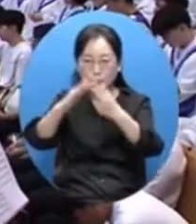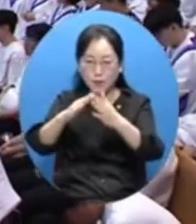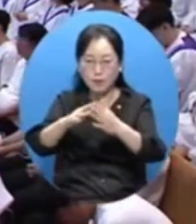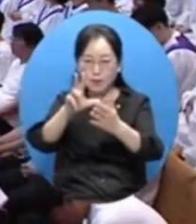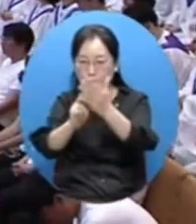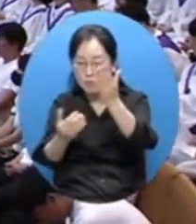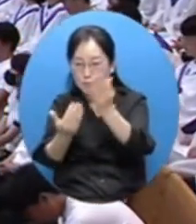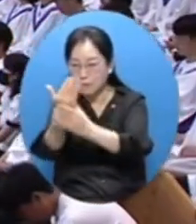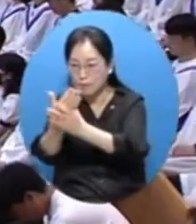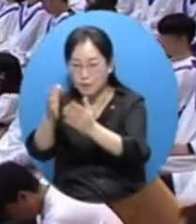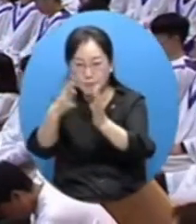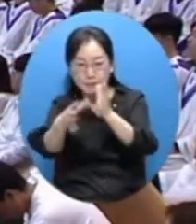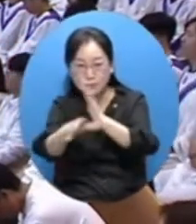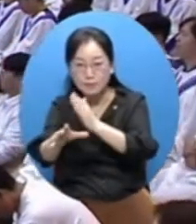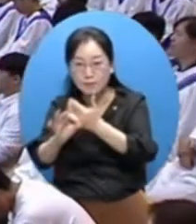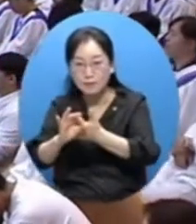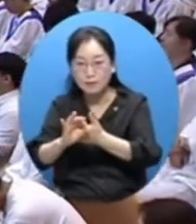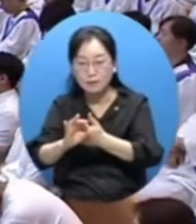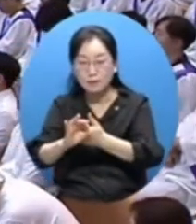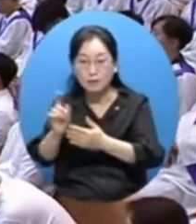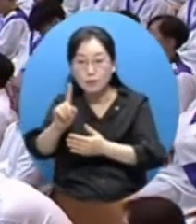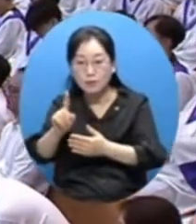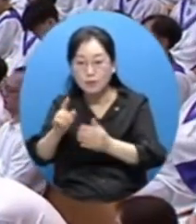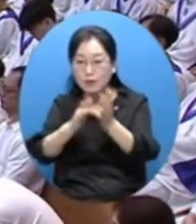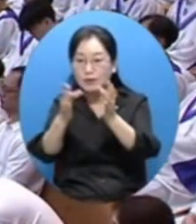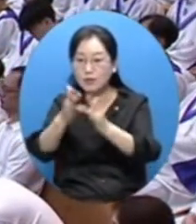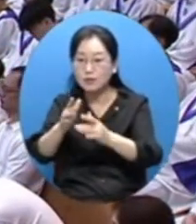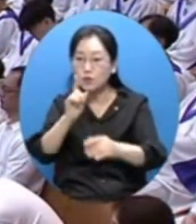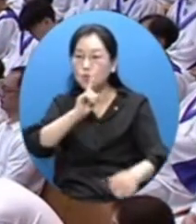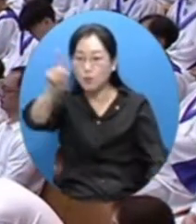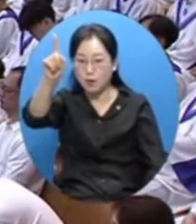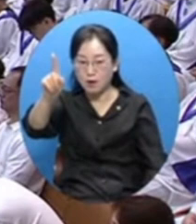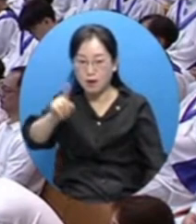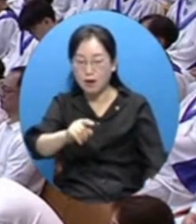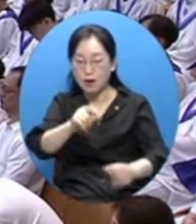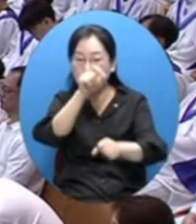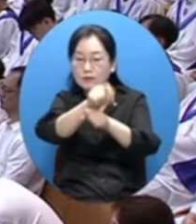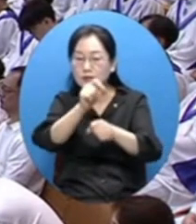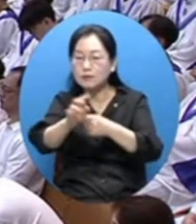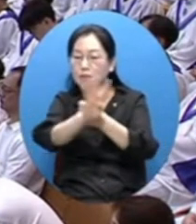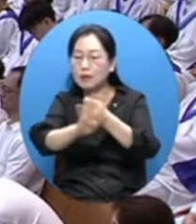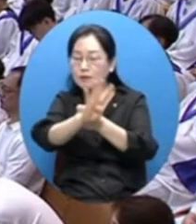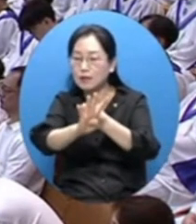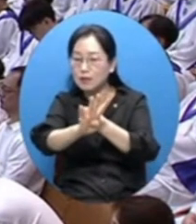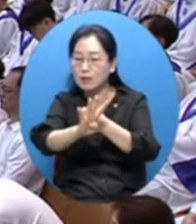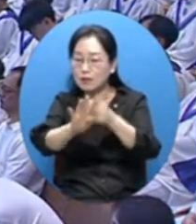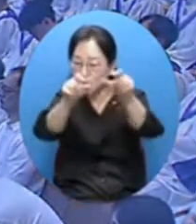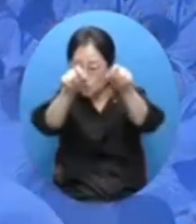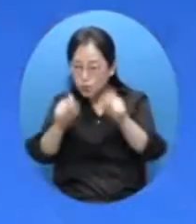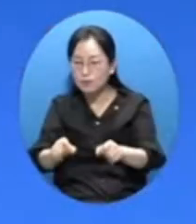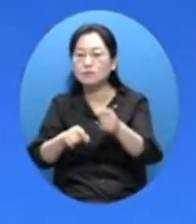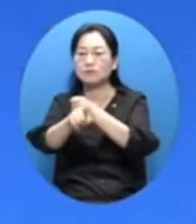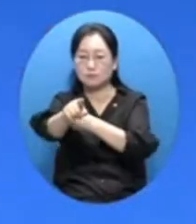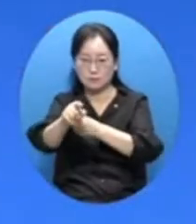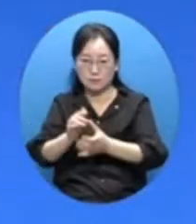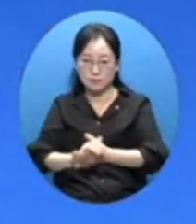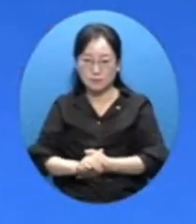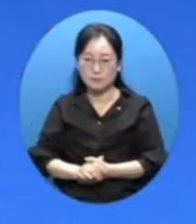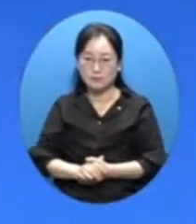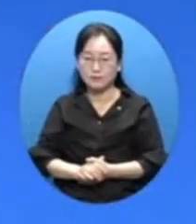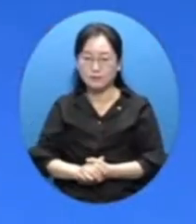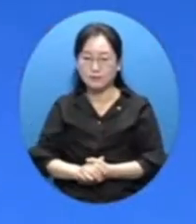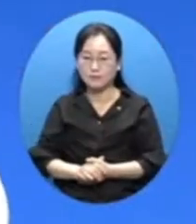일으키고 있다면 우리는 바로 예수님을 고발하려 했던 서기관과 바리새인의 길을 걸어가고 있다는 것을 잊지 말아야 될